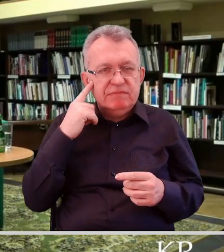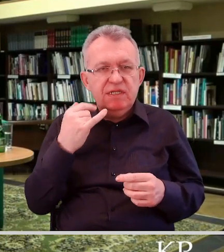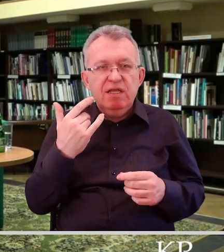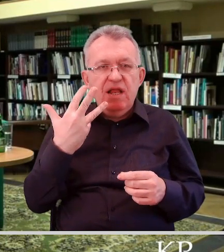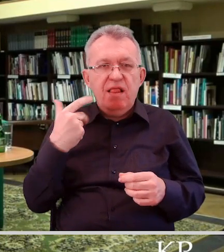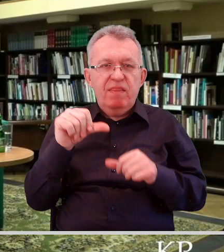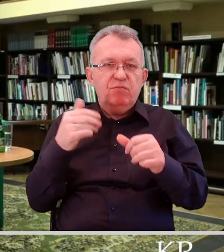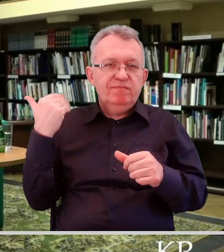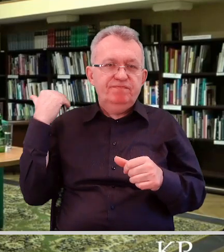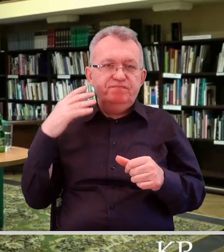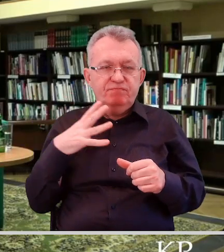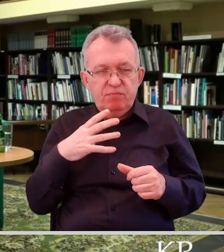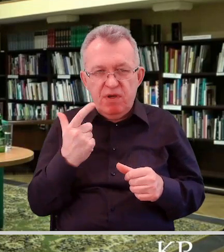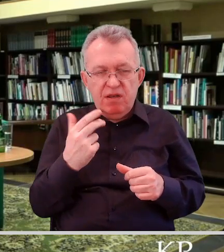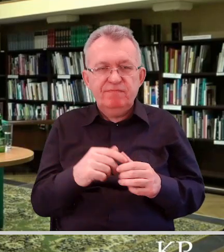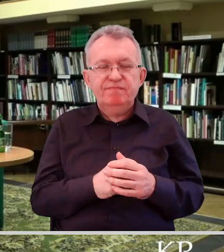lat temu